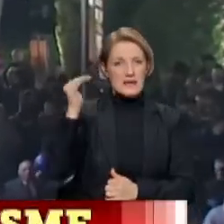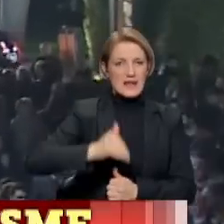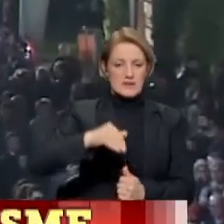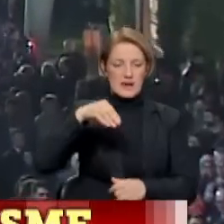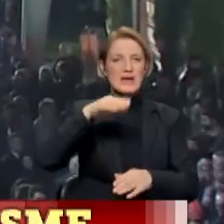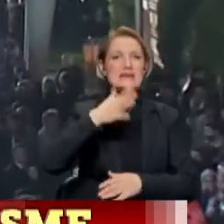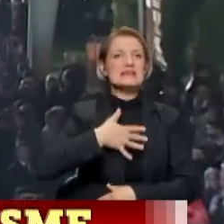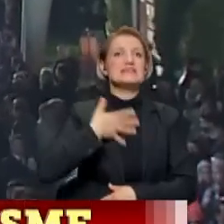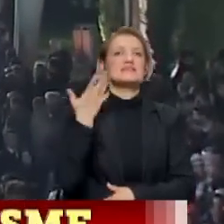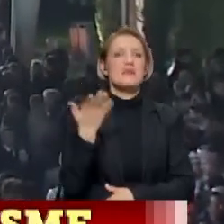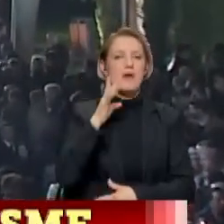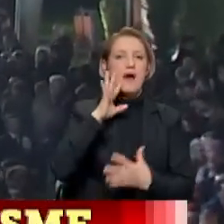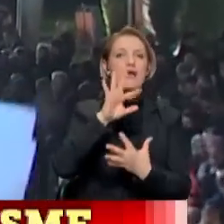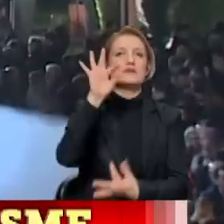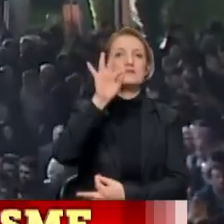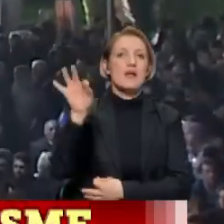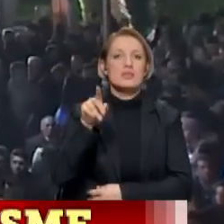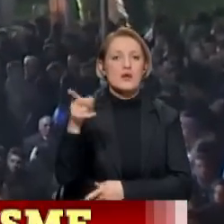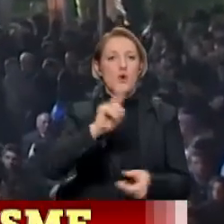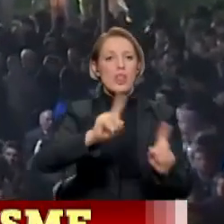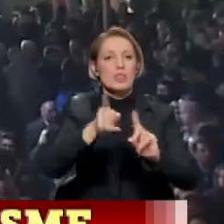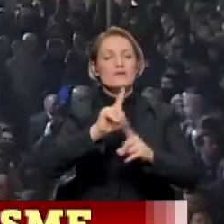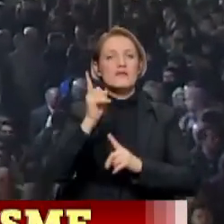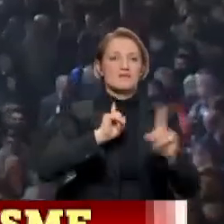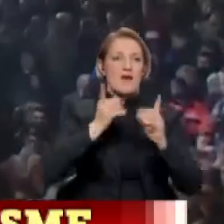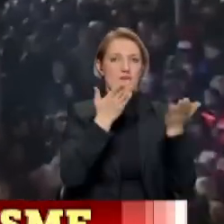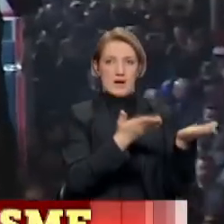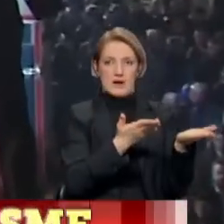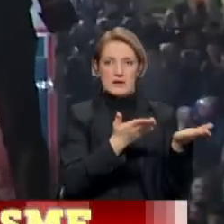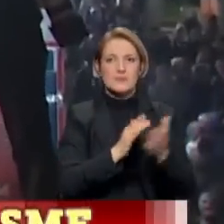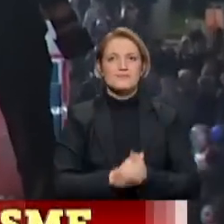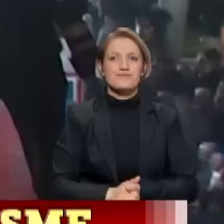getirmek istemeyen insanların yönettiği bir davadır.